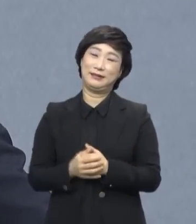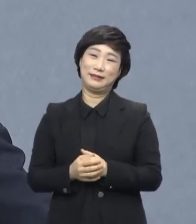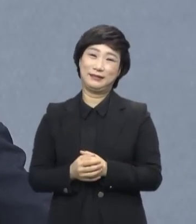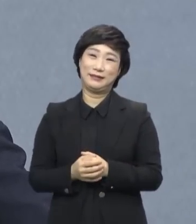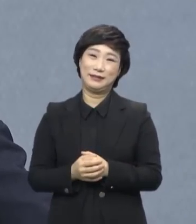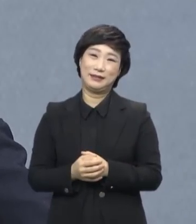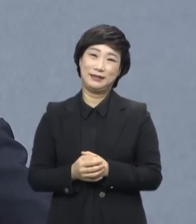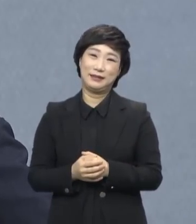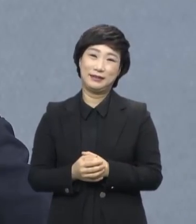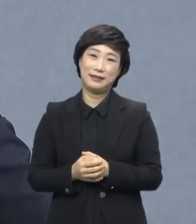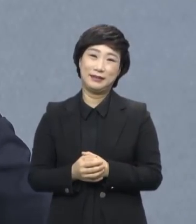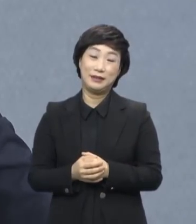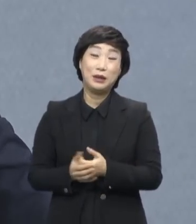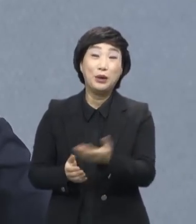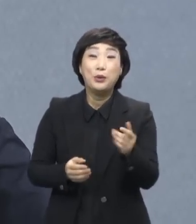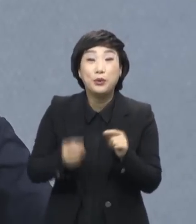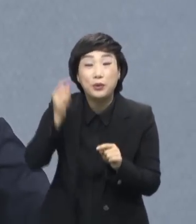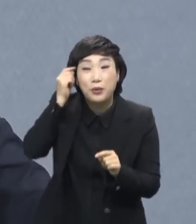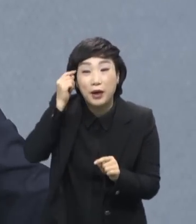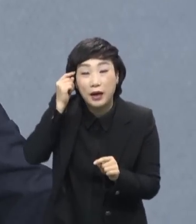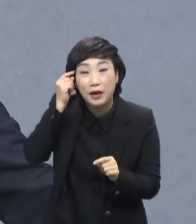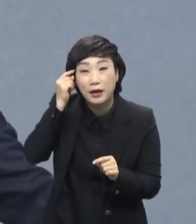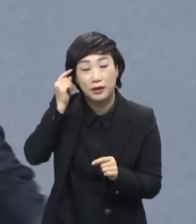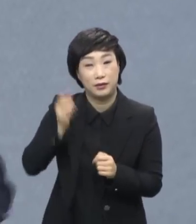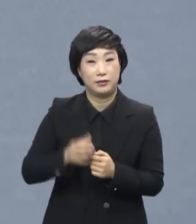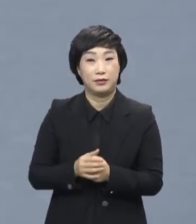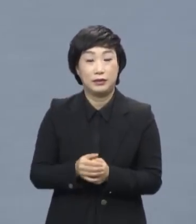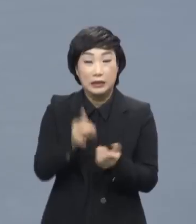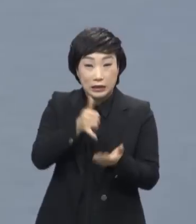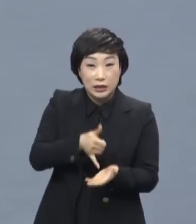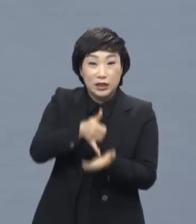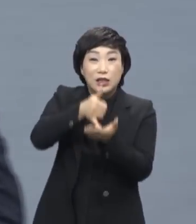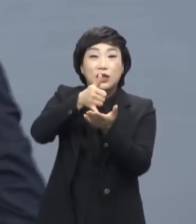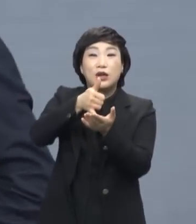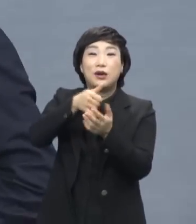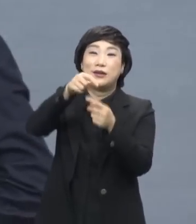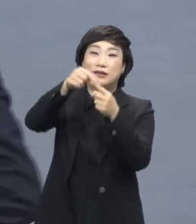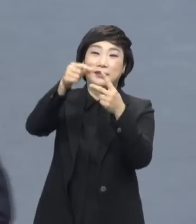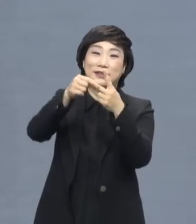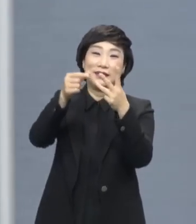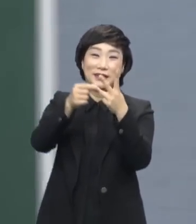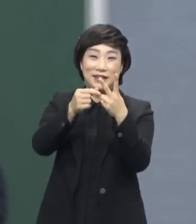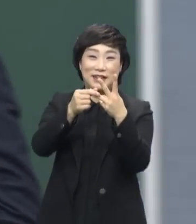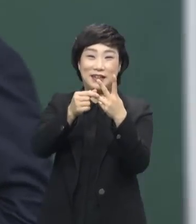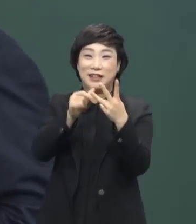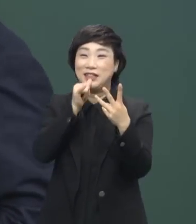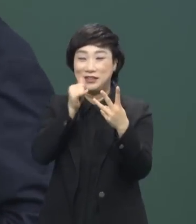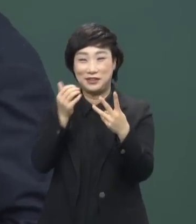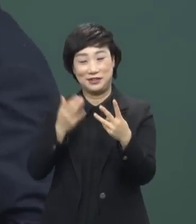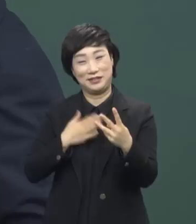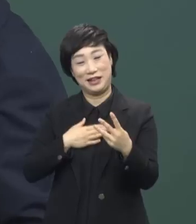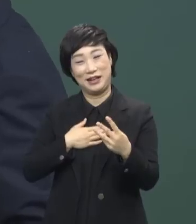거예요. 왜 그러느냐 인격에는 자주 말했죠